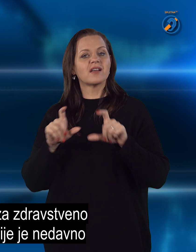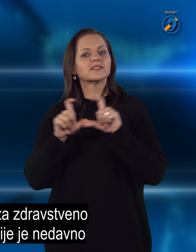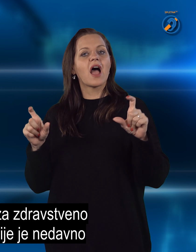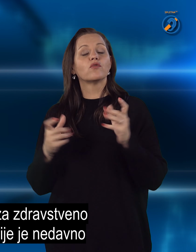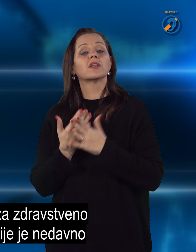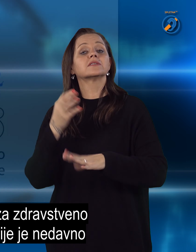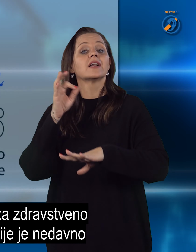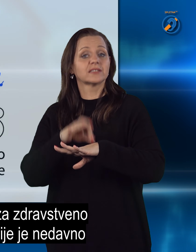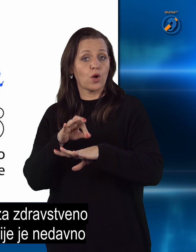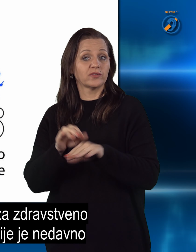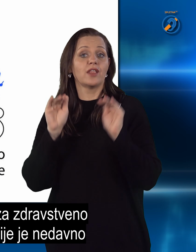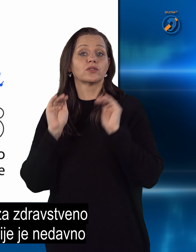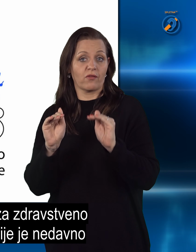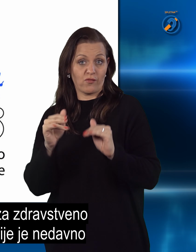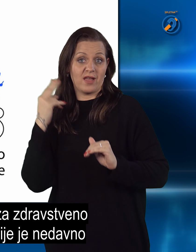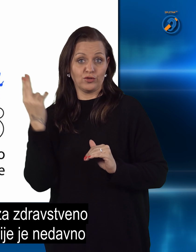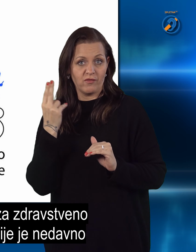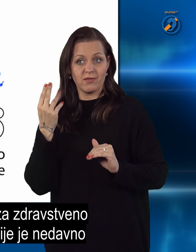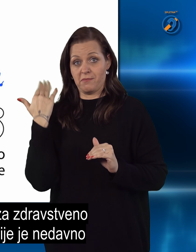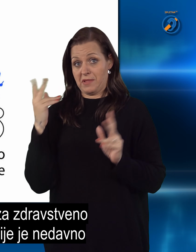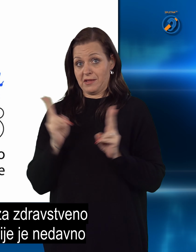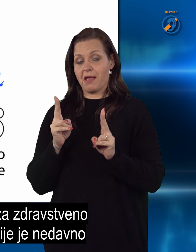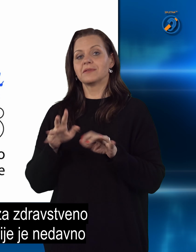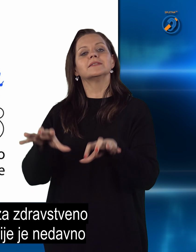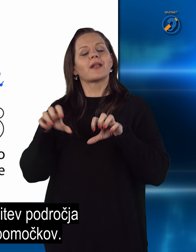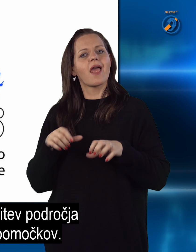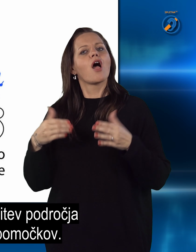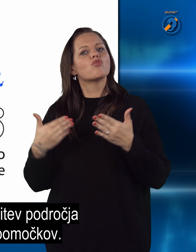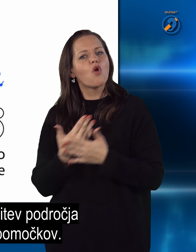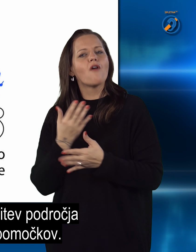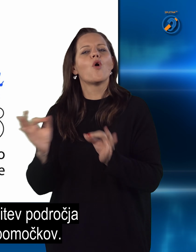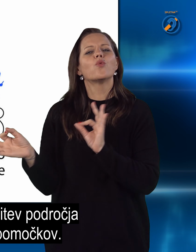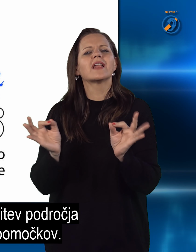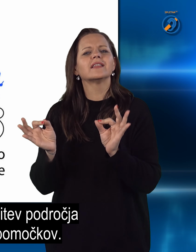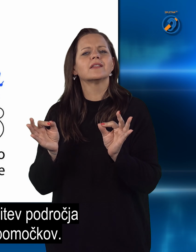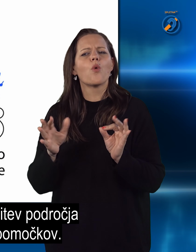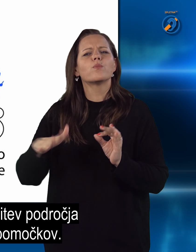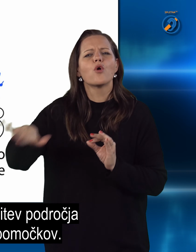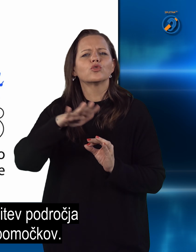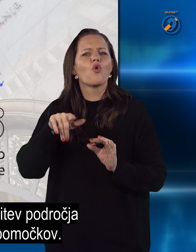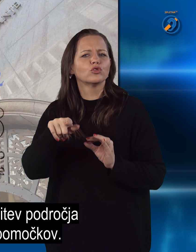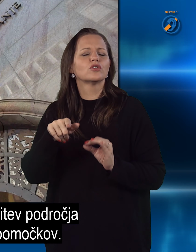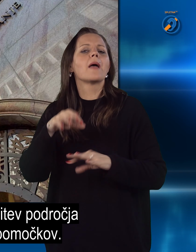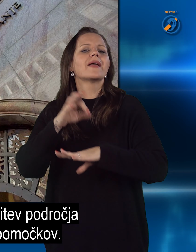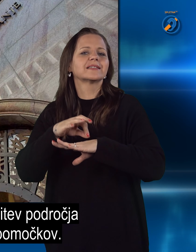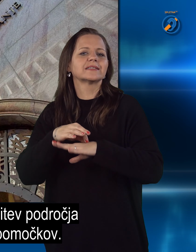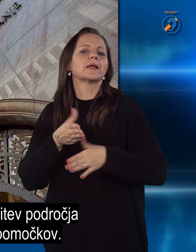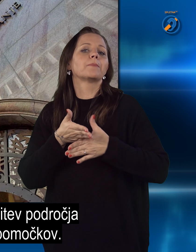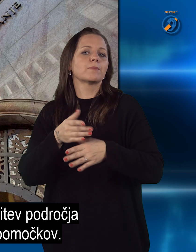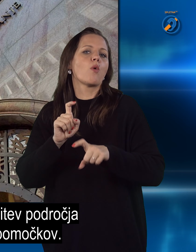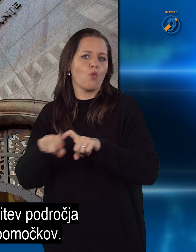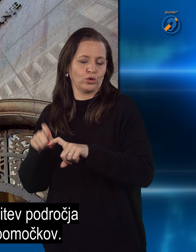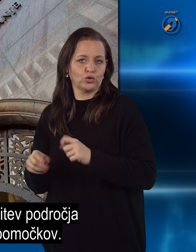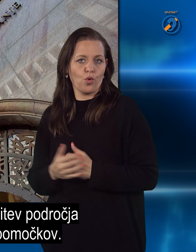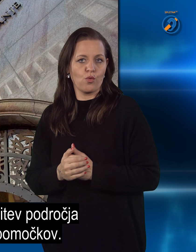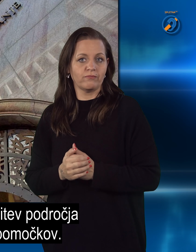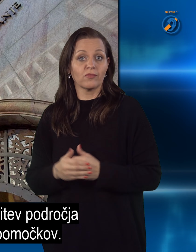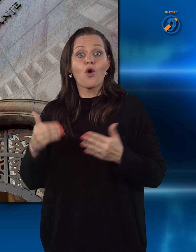Skupščina Zavoda za zdravstveno zavarovanje Slovenije je nedavno sprejela novo ureditev področja medicinskih